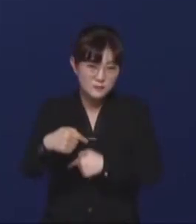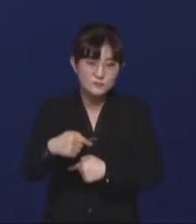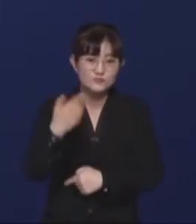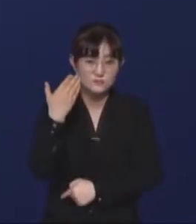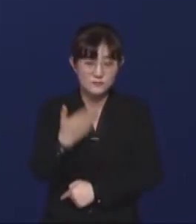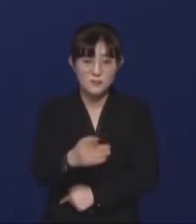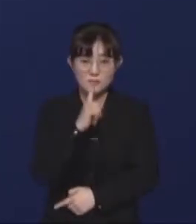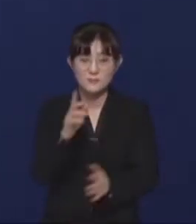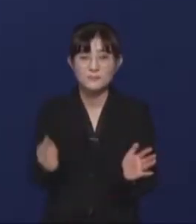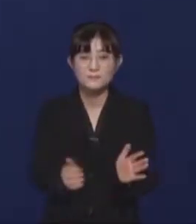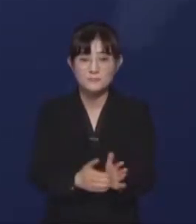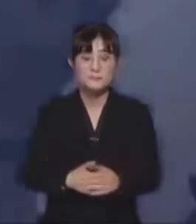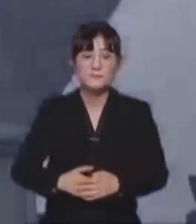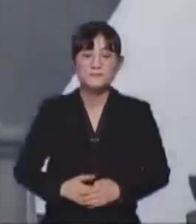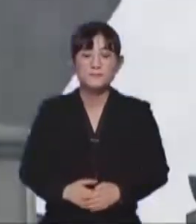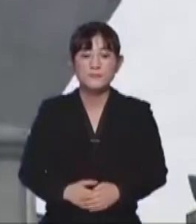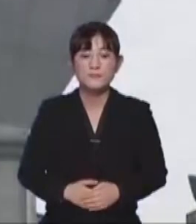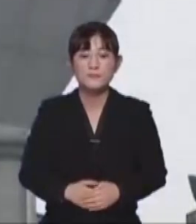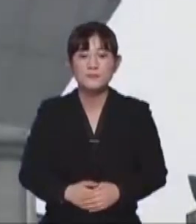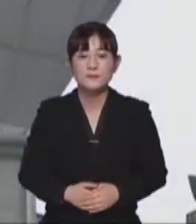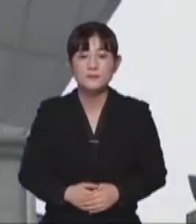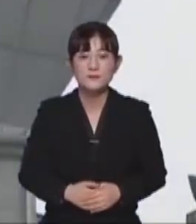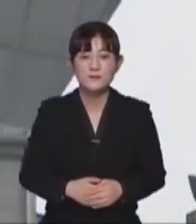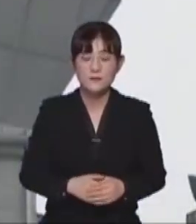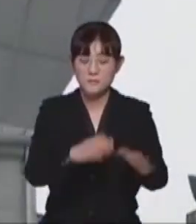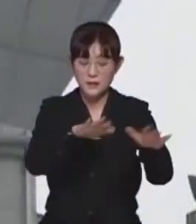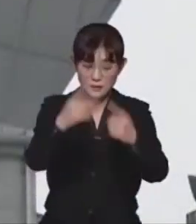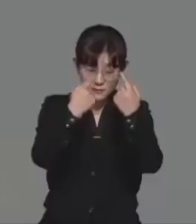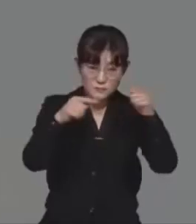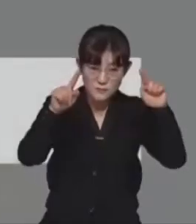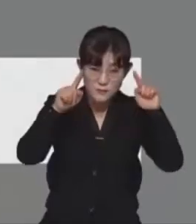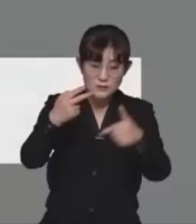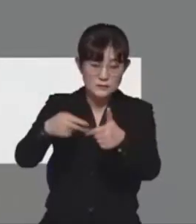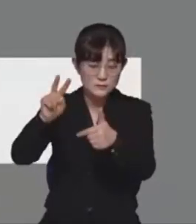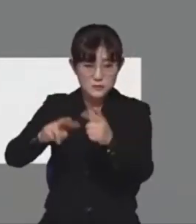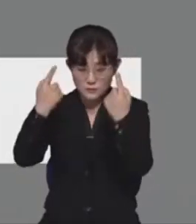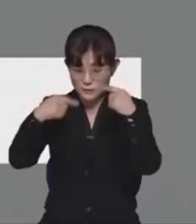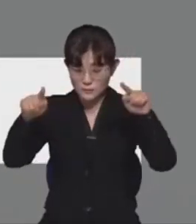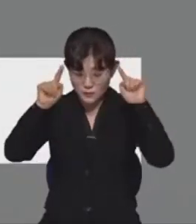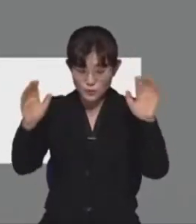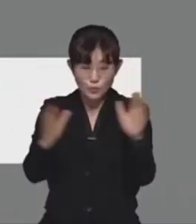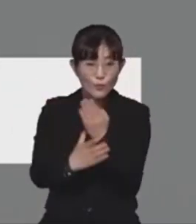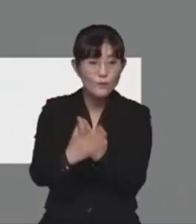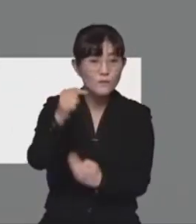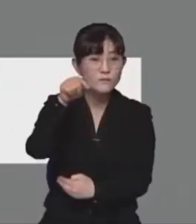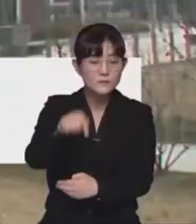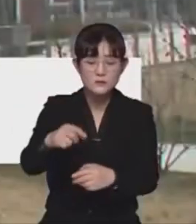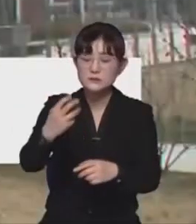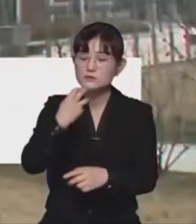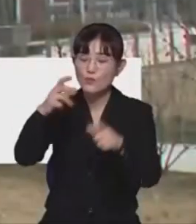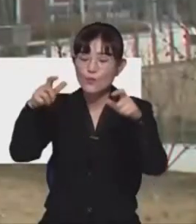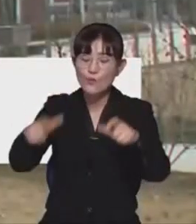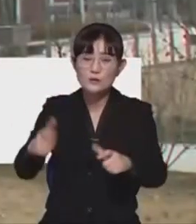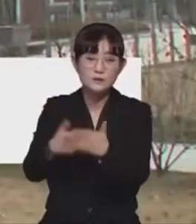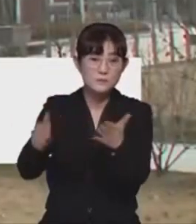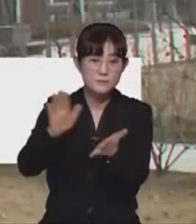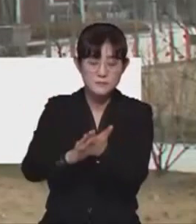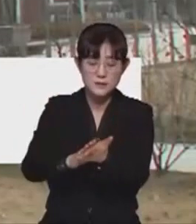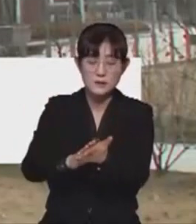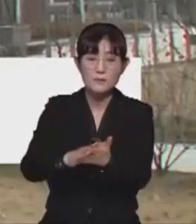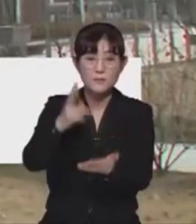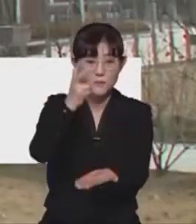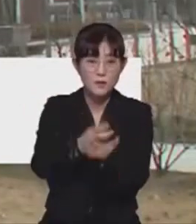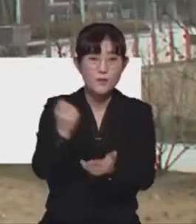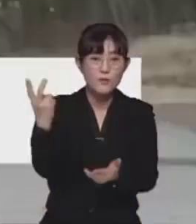것이라는 입장을 내놨습니다. 목포 해양대와 인천대의 통합은 수도권 정비계획법 개정과